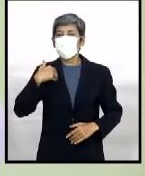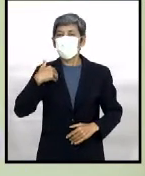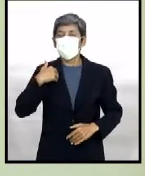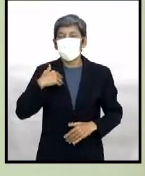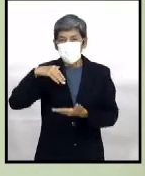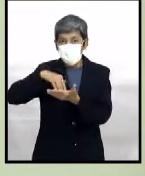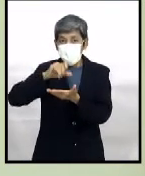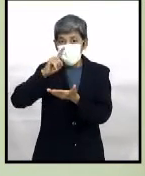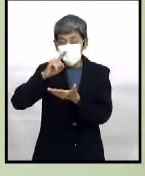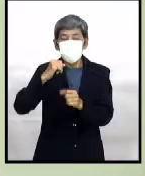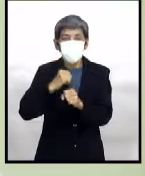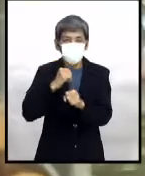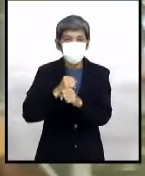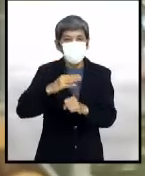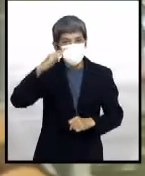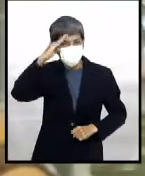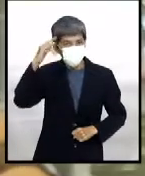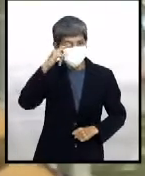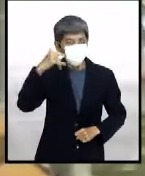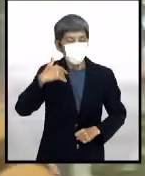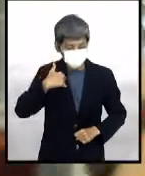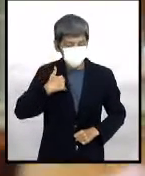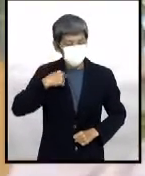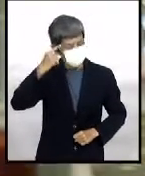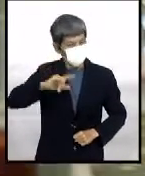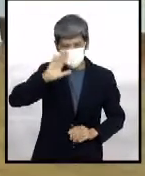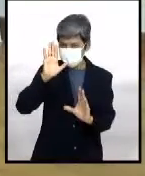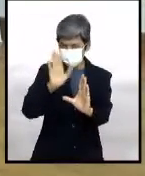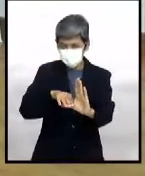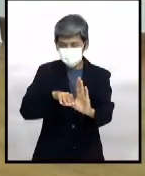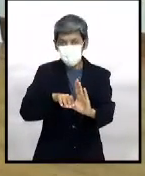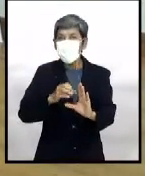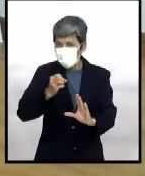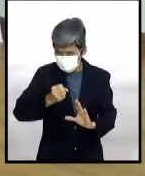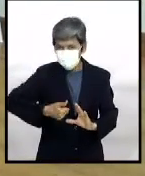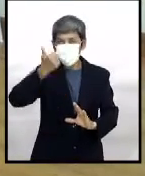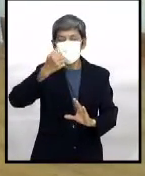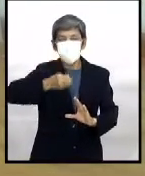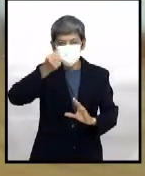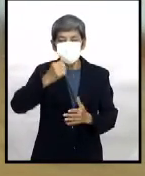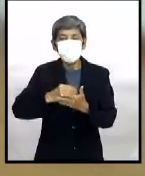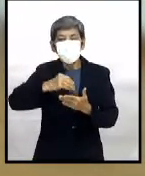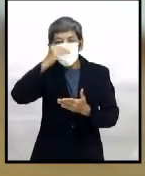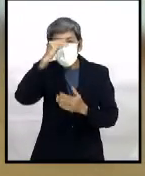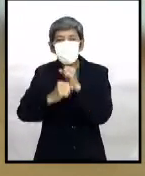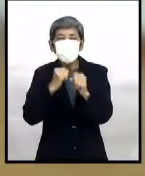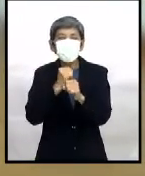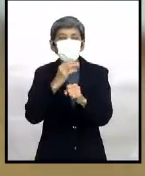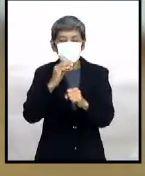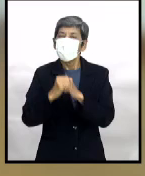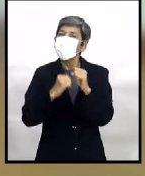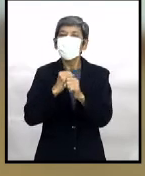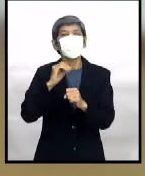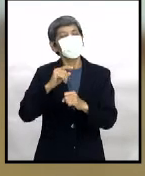ศูนย์ฝึกการเป็นพลเรือนที่รับประกาศ ความฝันยังอยู่ แล้วก็เลยไปสมัคร แล้วก็สอบติด ติดครับติดก็เรียนรุ่น50ปี